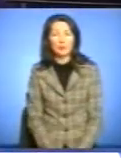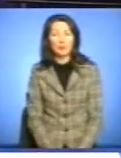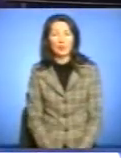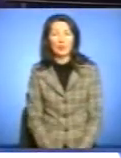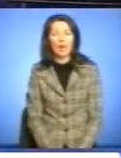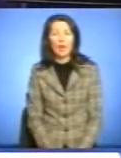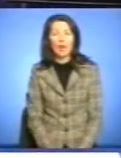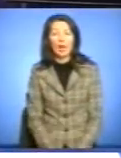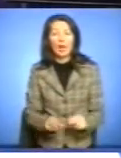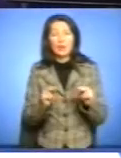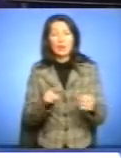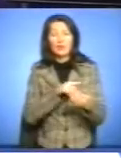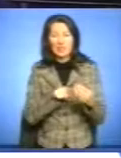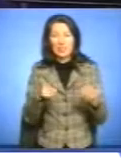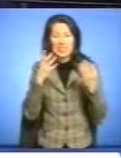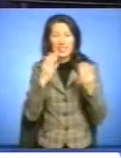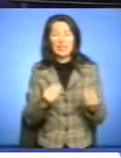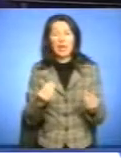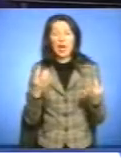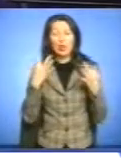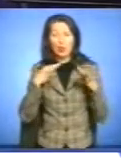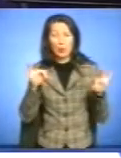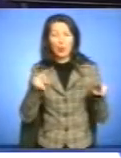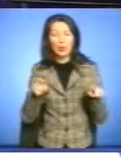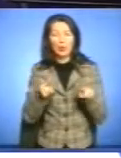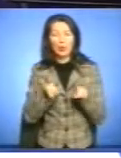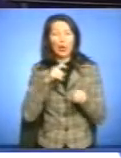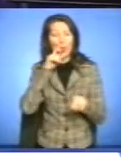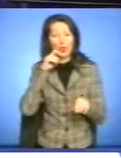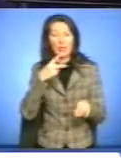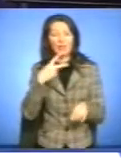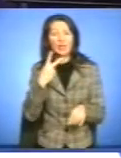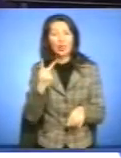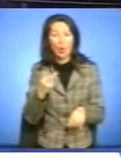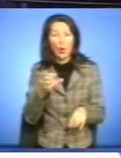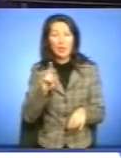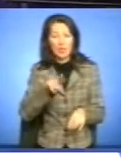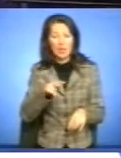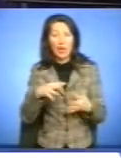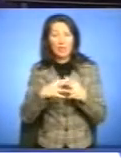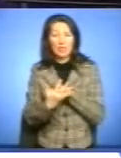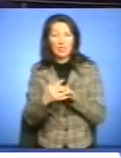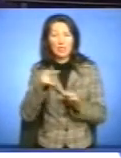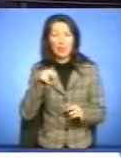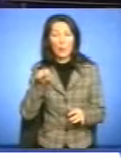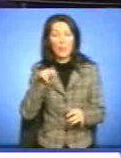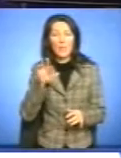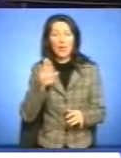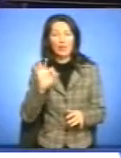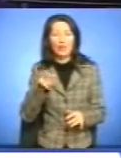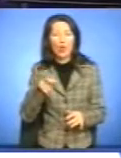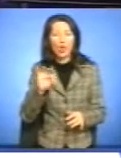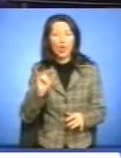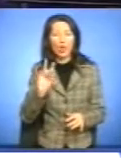З нагоди відзначення Дня Соборності та Свободи України, 22 січня в селищі міського типу Підволочиськ відбудуться